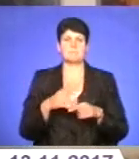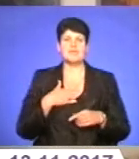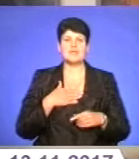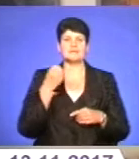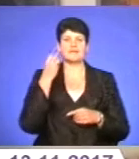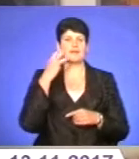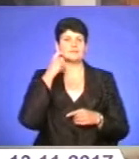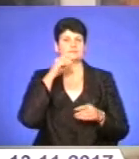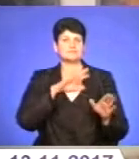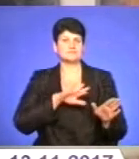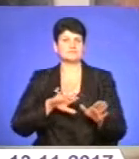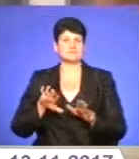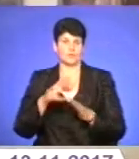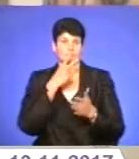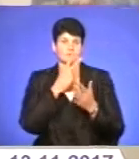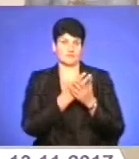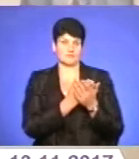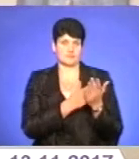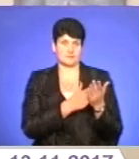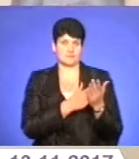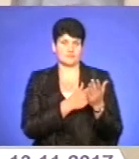минал», вона ось тут є. О.